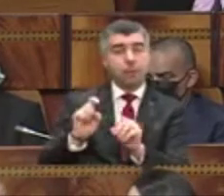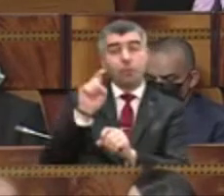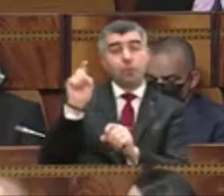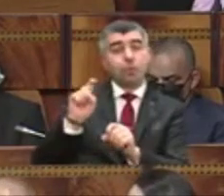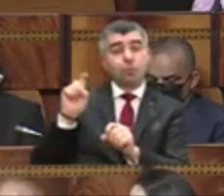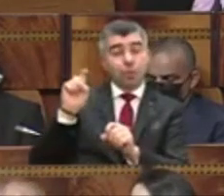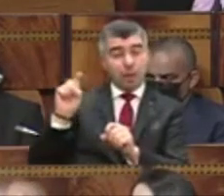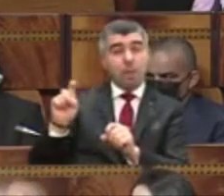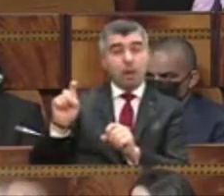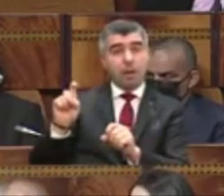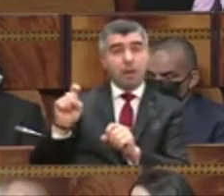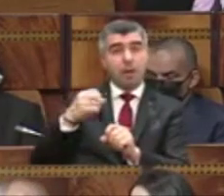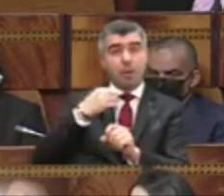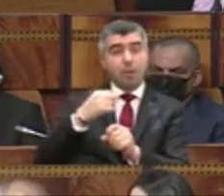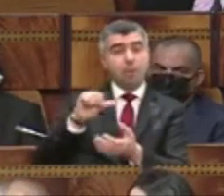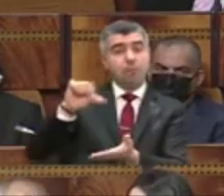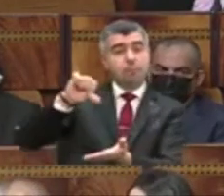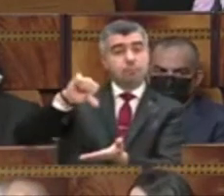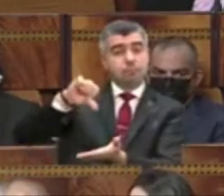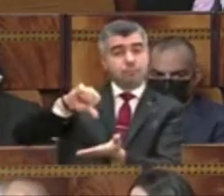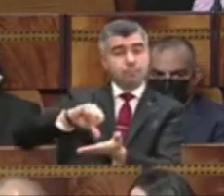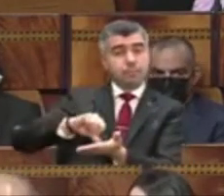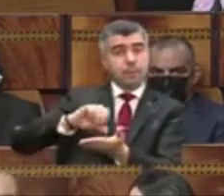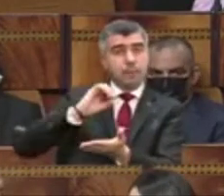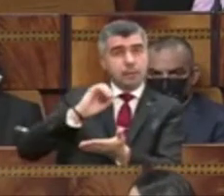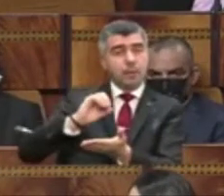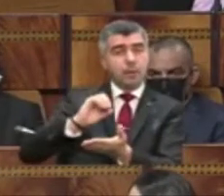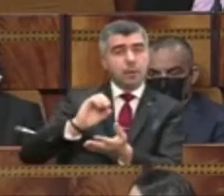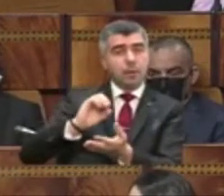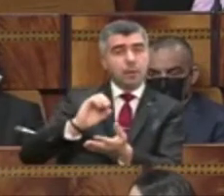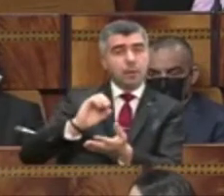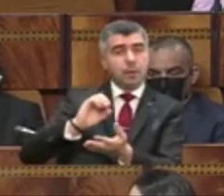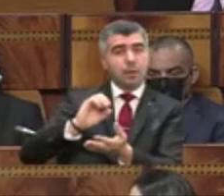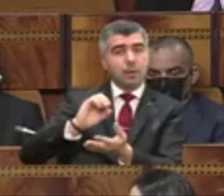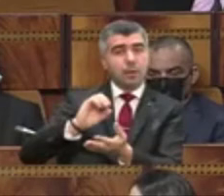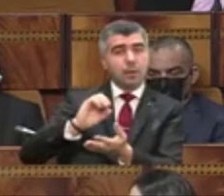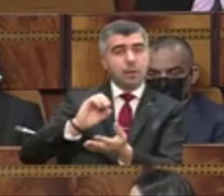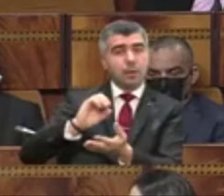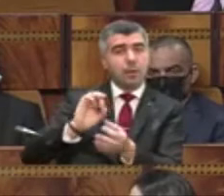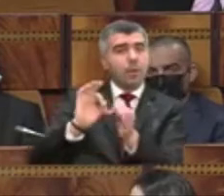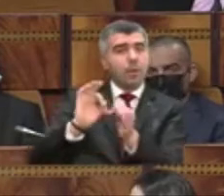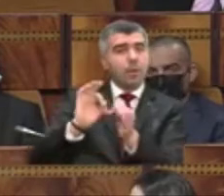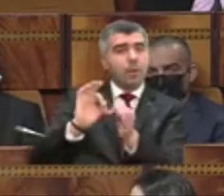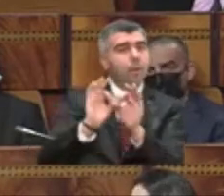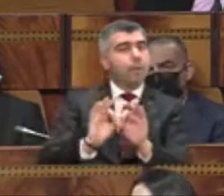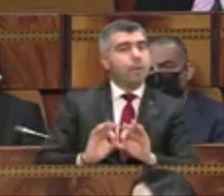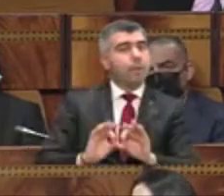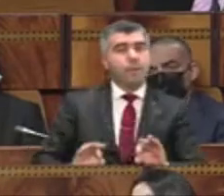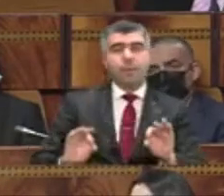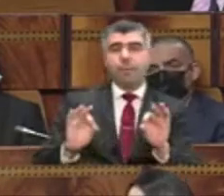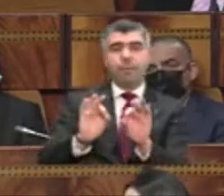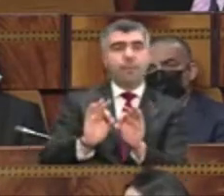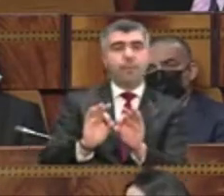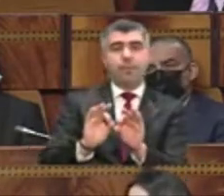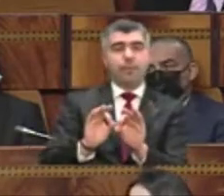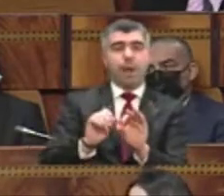اخرى بهذه الماده، ولكن هو انه الجماعه اللي تستوطن هذه المحطه هذه